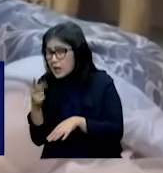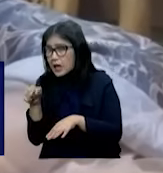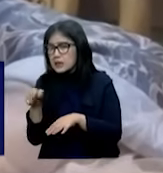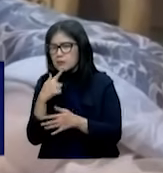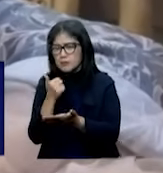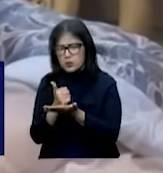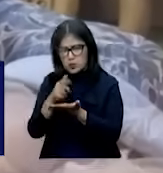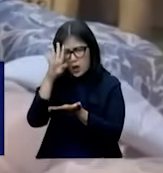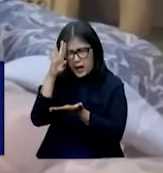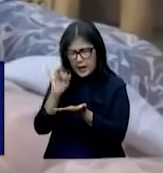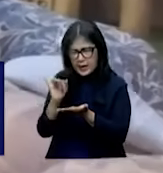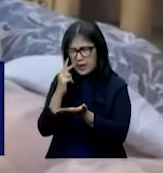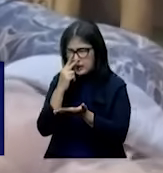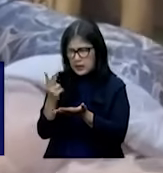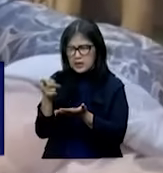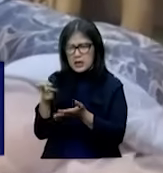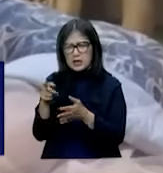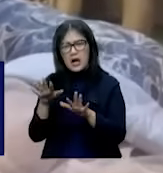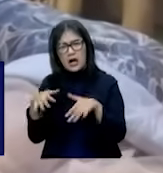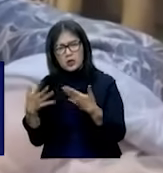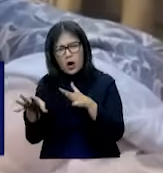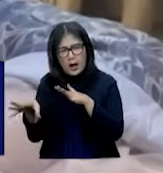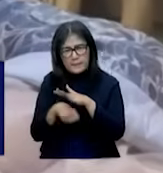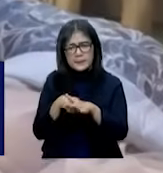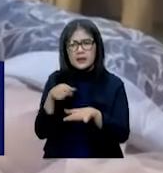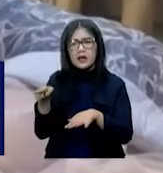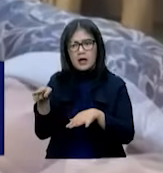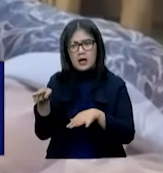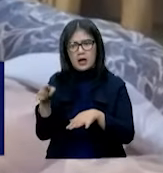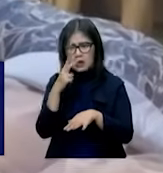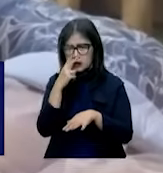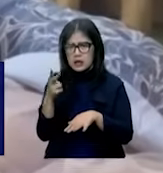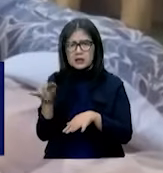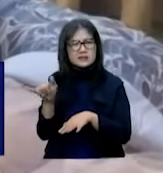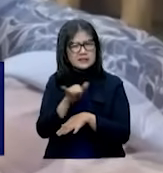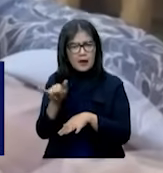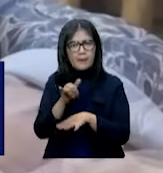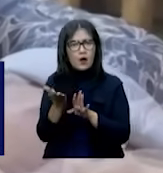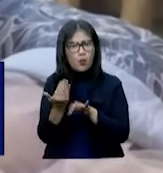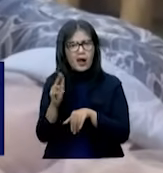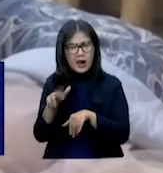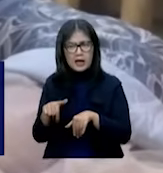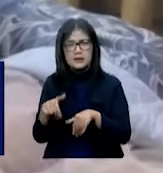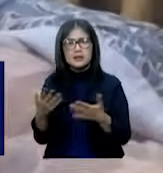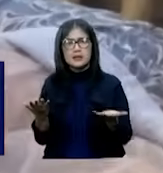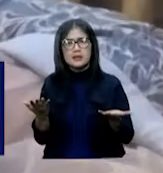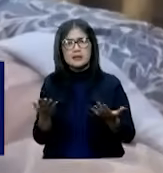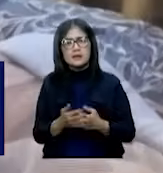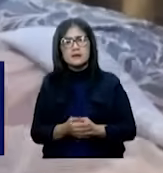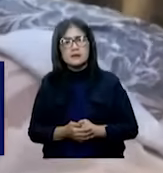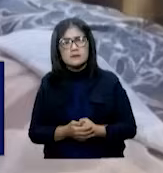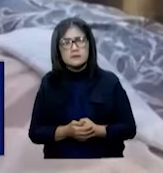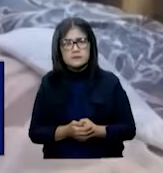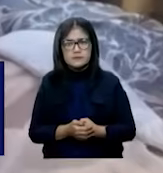pas kejadian kemarin, dia masih melakukan hal yang sama. Kayak itu. Sudah, jadi pas dia nak nyimpen